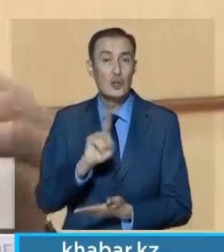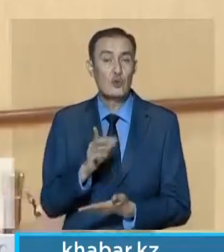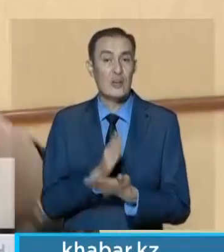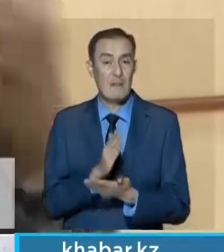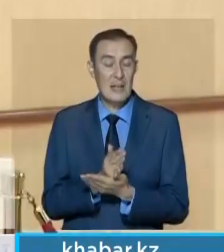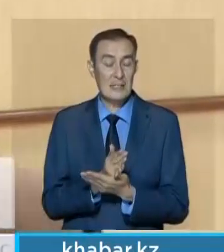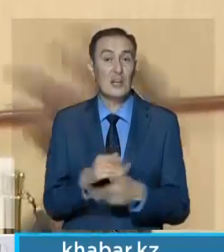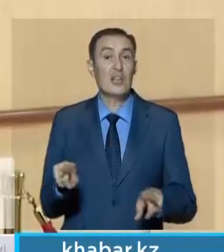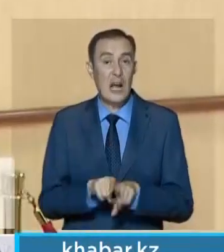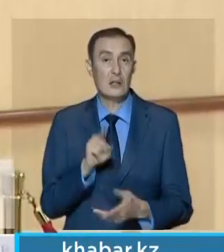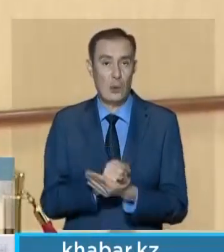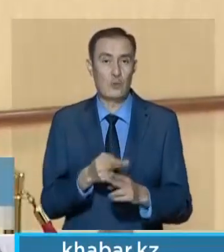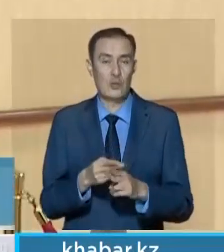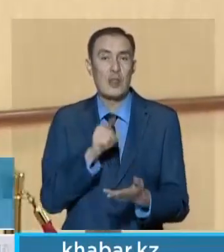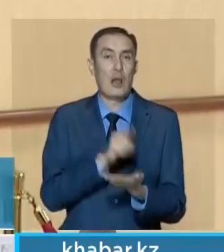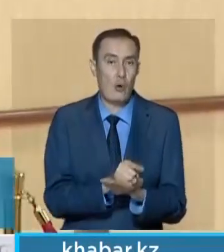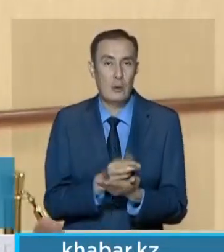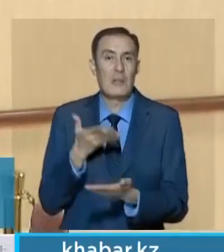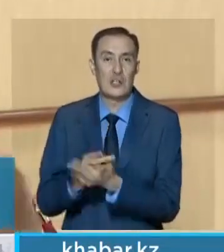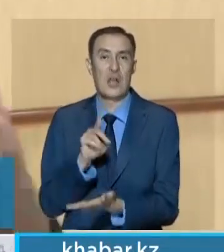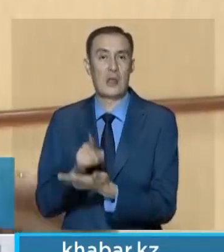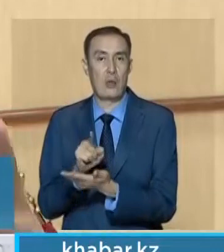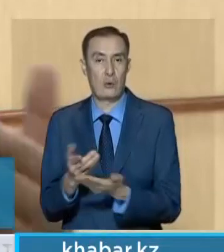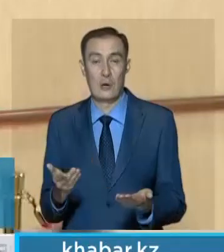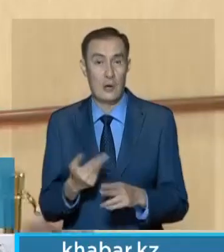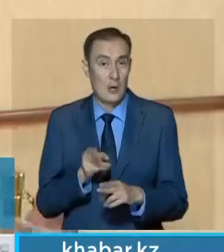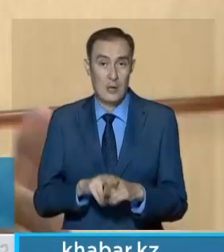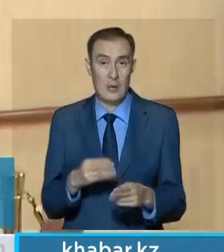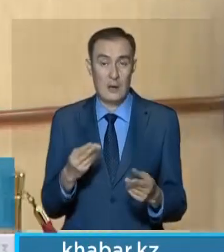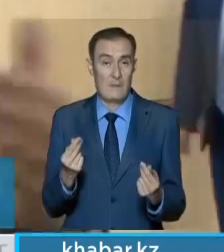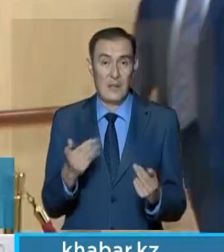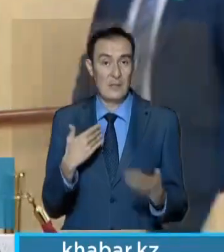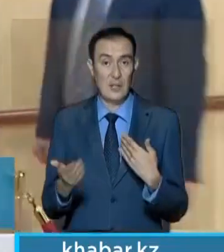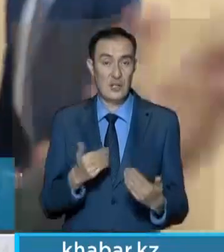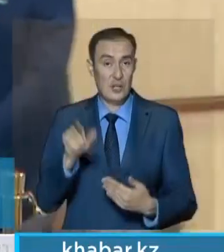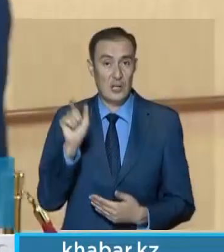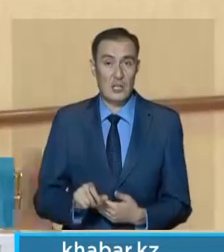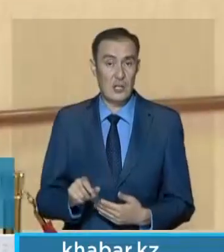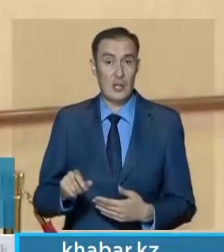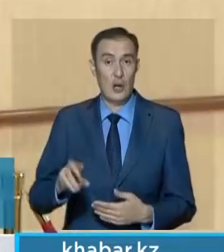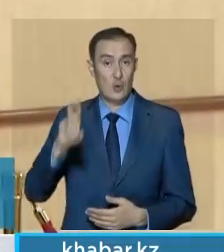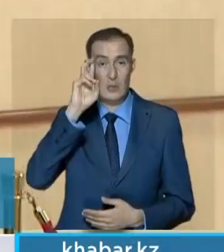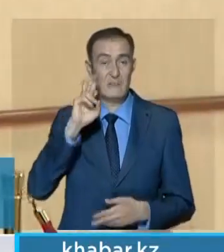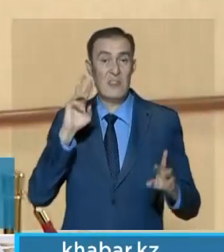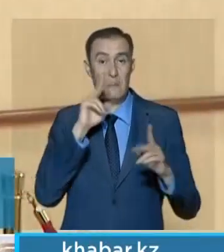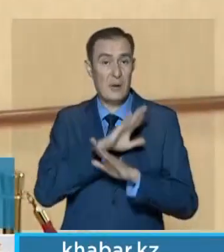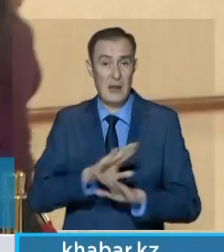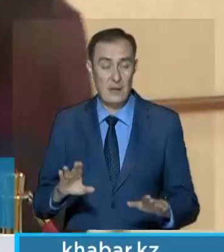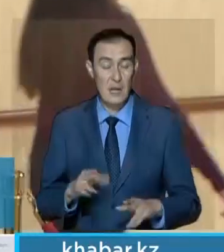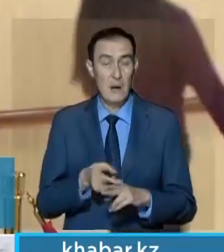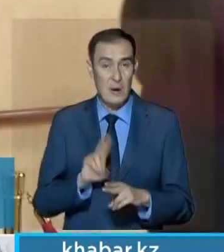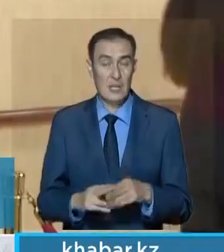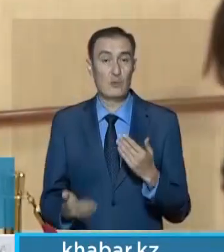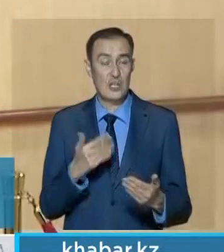так налогом, это налог на налог. Это с точки зрения философии отношений между гражданином и государством неправильно. Поэтому мы считаем, что раз